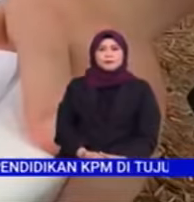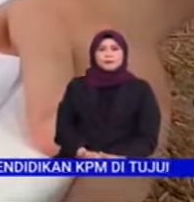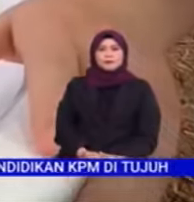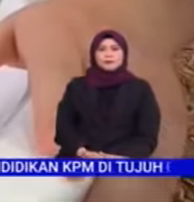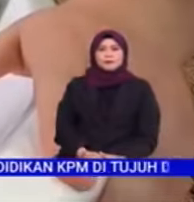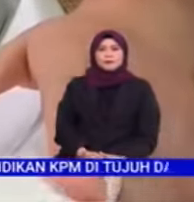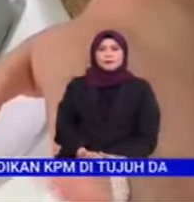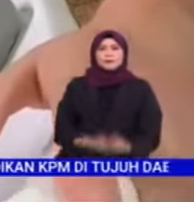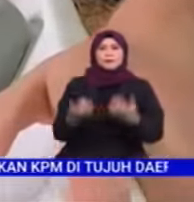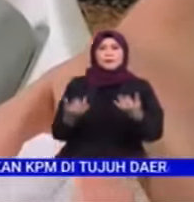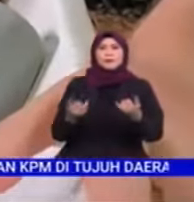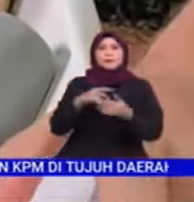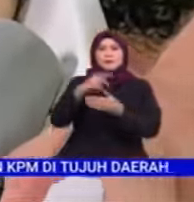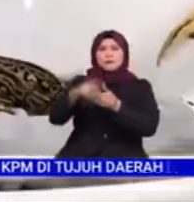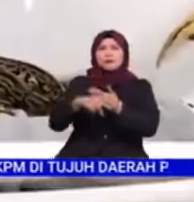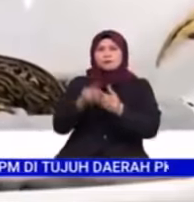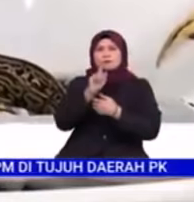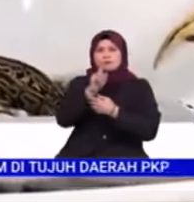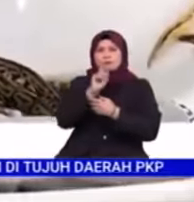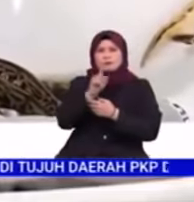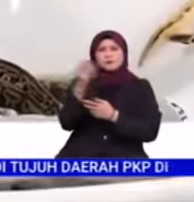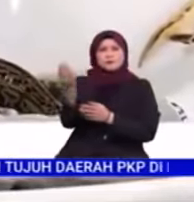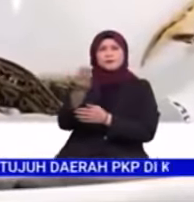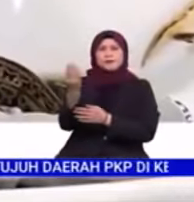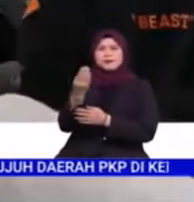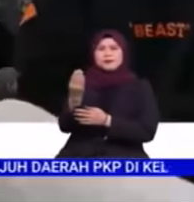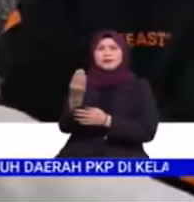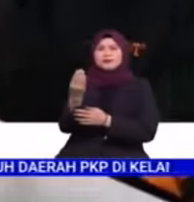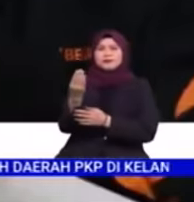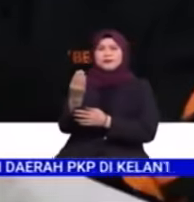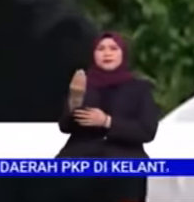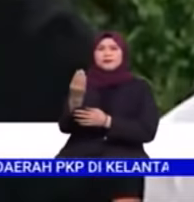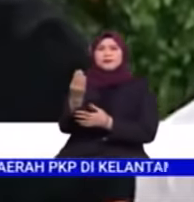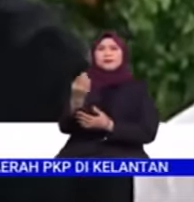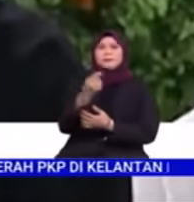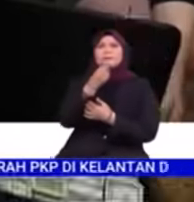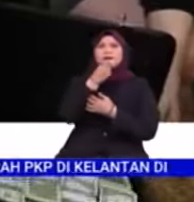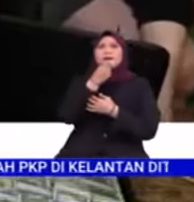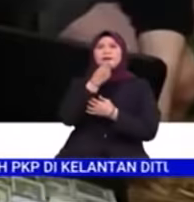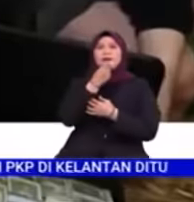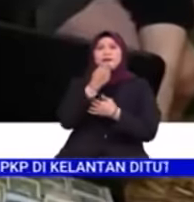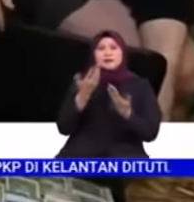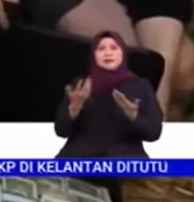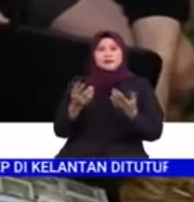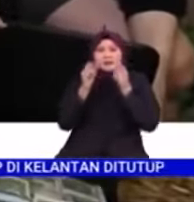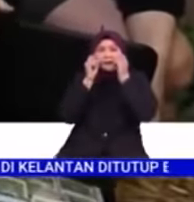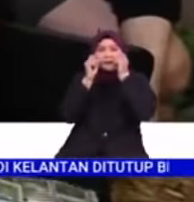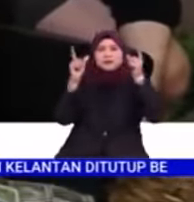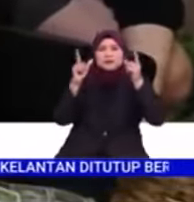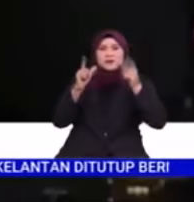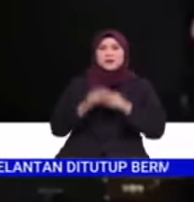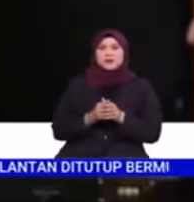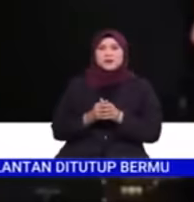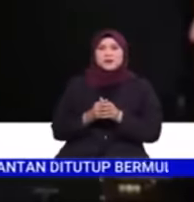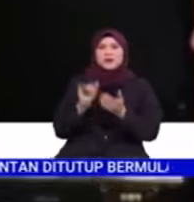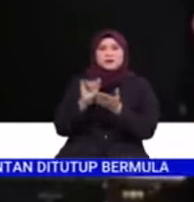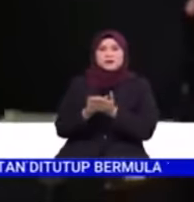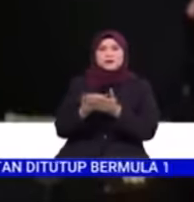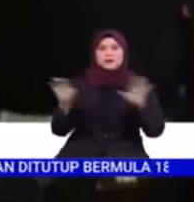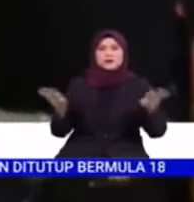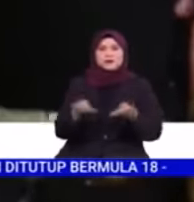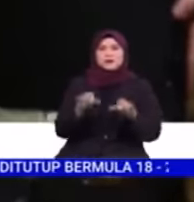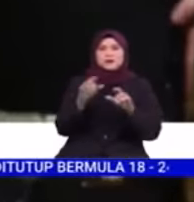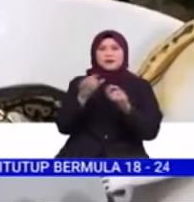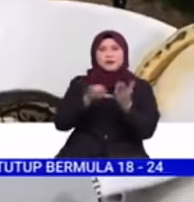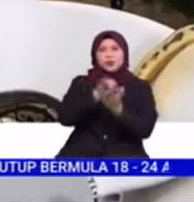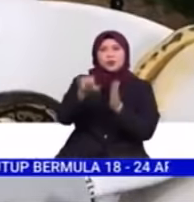coba beralih pada kebiasaannya menampilkan sesuatu yang penting dan mengejutkan gitu yang dilakukan oleh